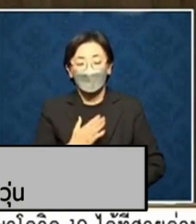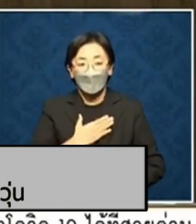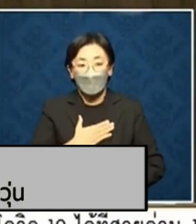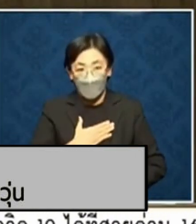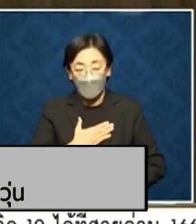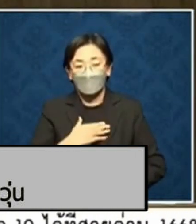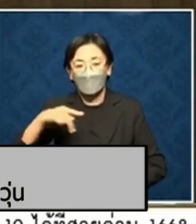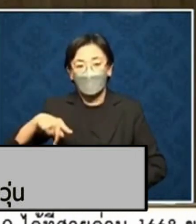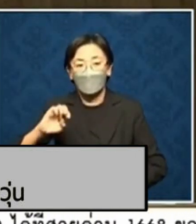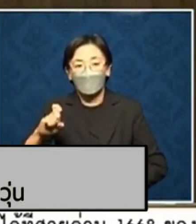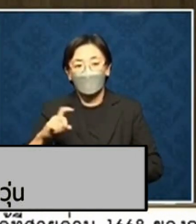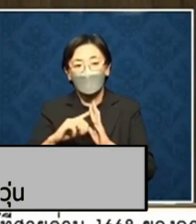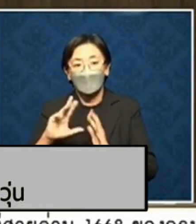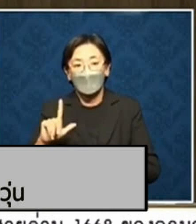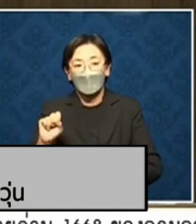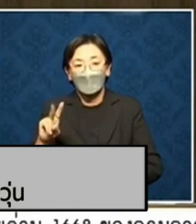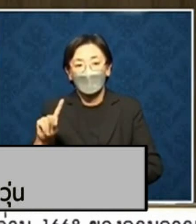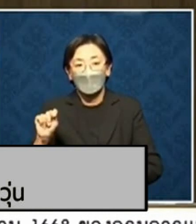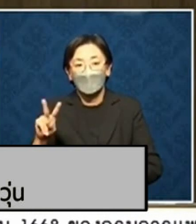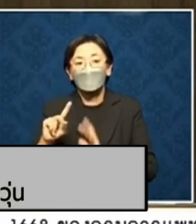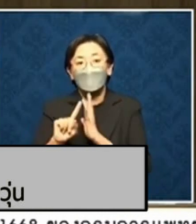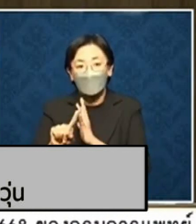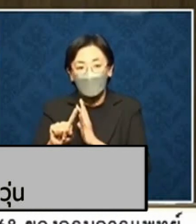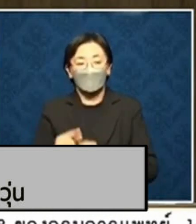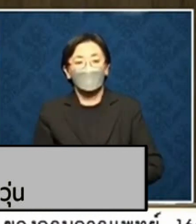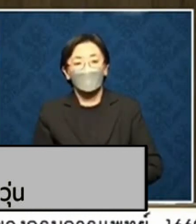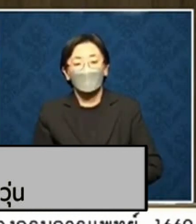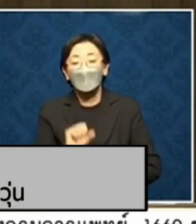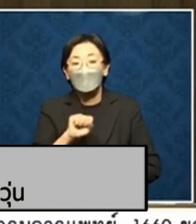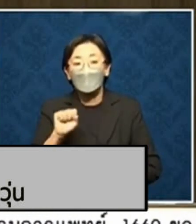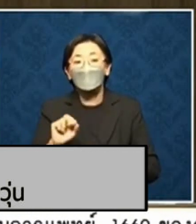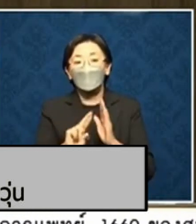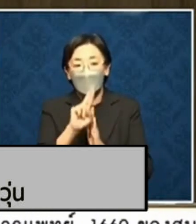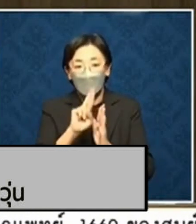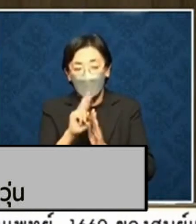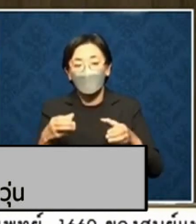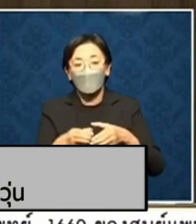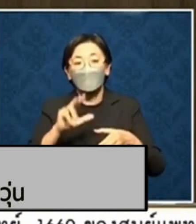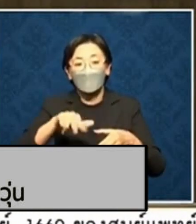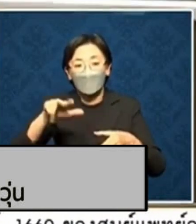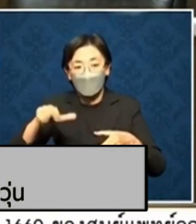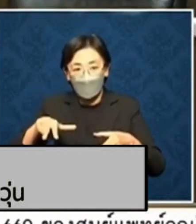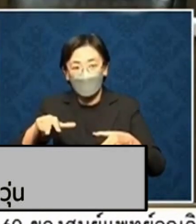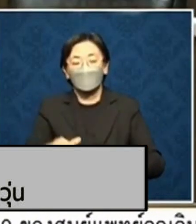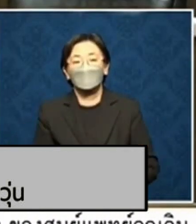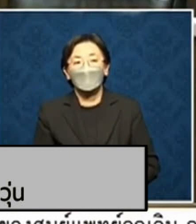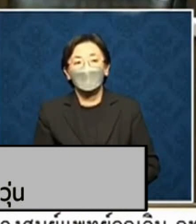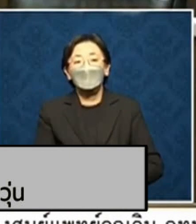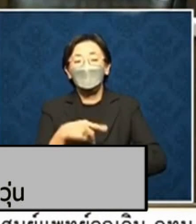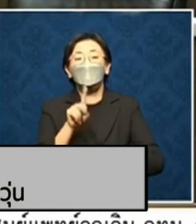ายพิเชษเชื้อเมืองพานสมาชิกสภาผู้แทนราษฎรจังหวัดเชียงรายพรรคเพื่อไทยท่านประธ